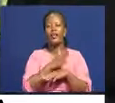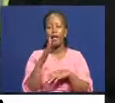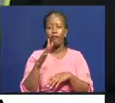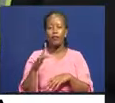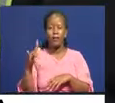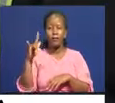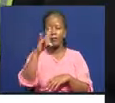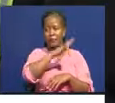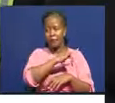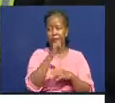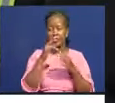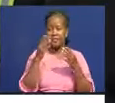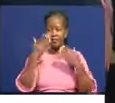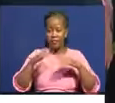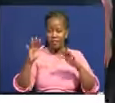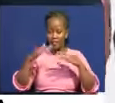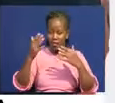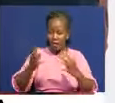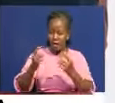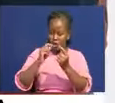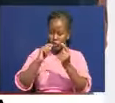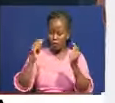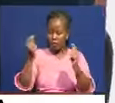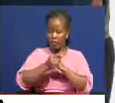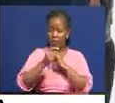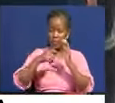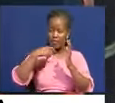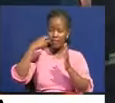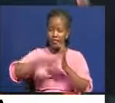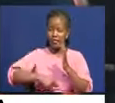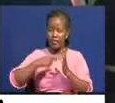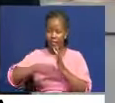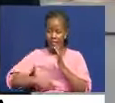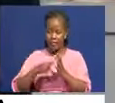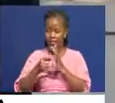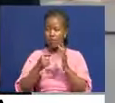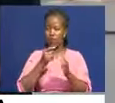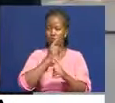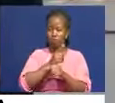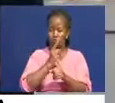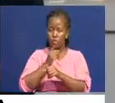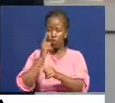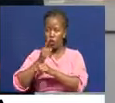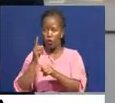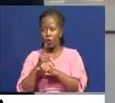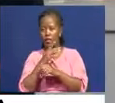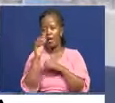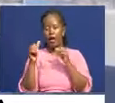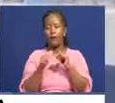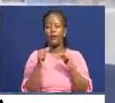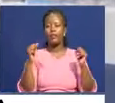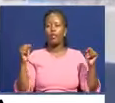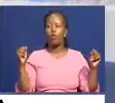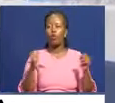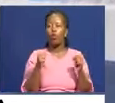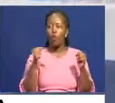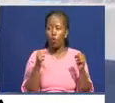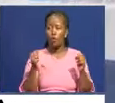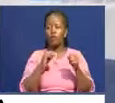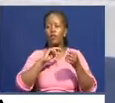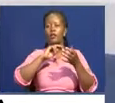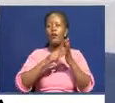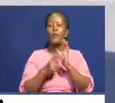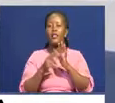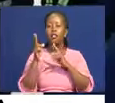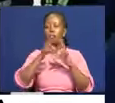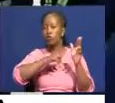la kubadilisha injini na mlango, usimamizi wa jiji ulitoa onyo la wimbi kali la baridi. Hii ina maana kuwa muda wa kawaida wa maandalizi wa